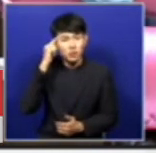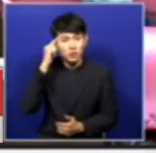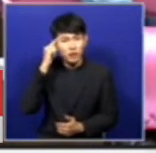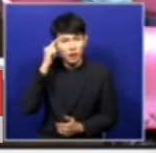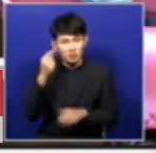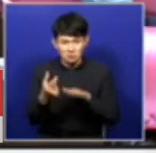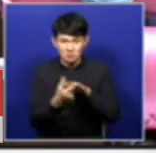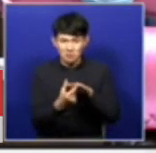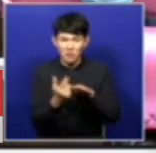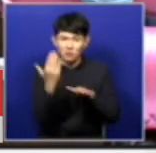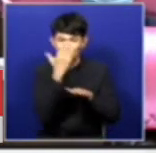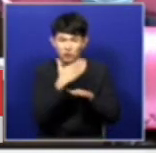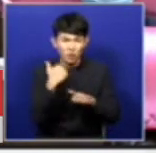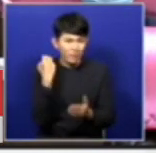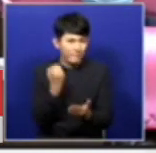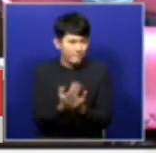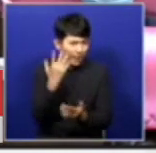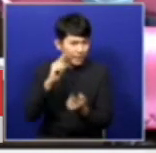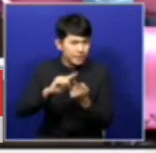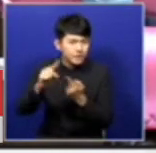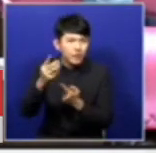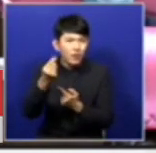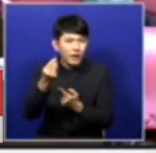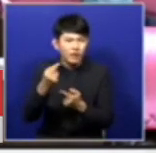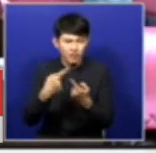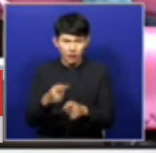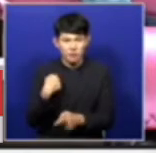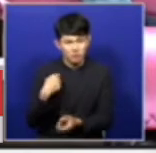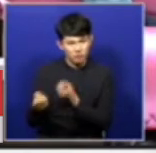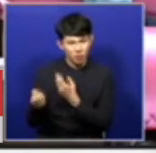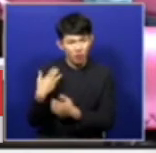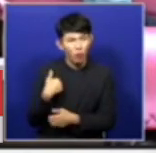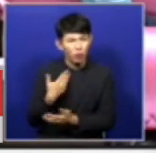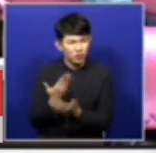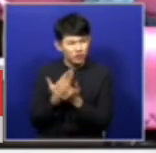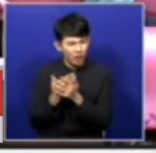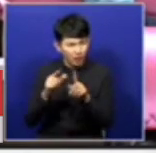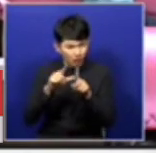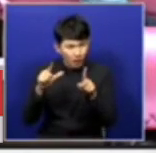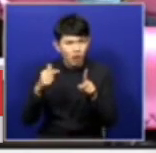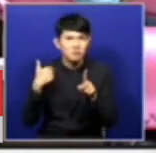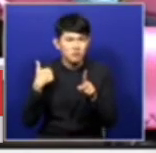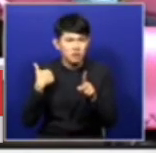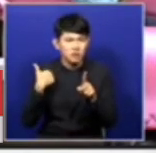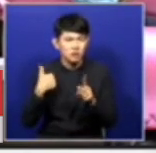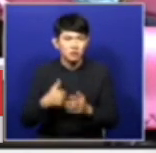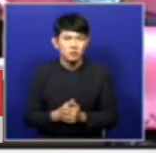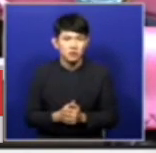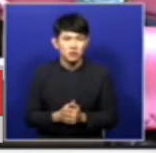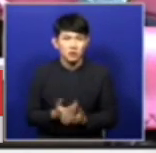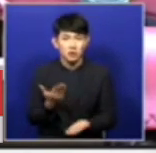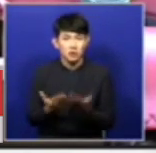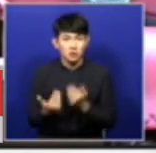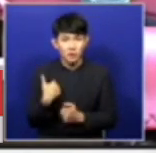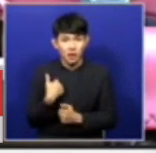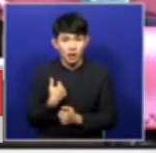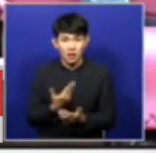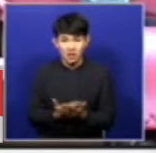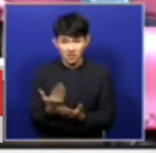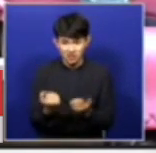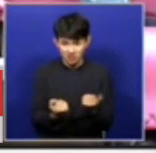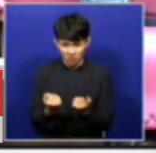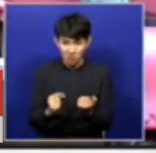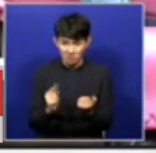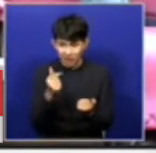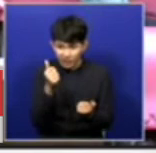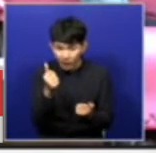แพงที่สุดเท่าไหร่แต่ก็มีหลายคนเคยบอกว่าเป็นล้านก็มีบางคนบอกว่าซื้อรถได้เป็นคันสองคันเฉ